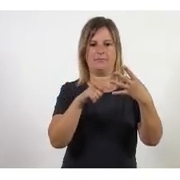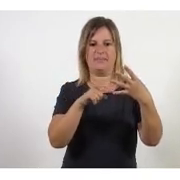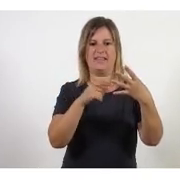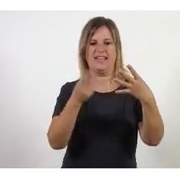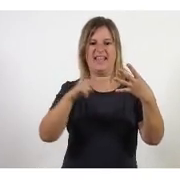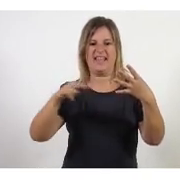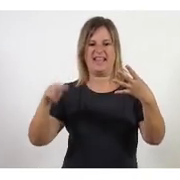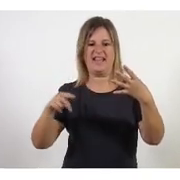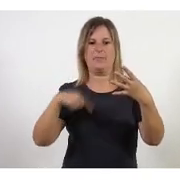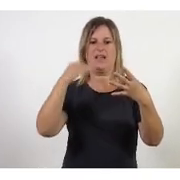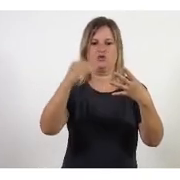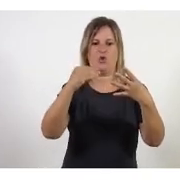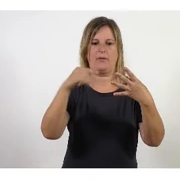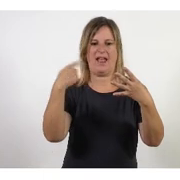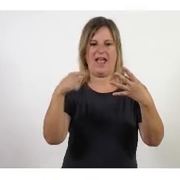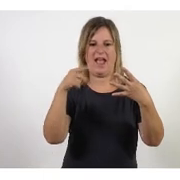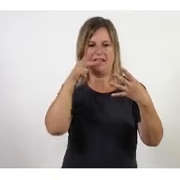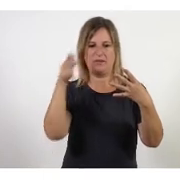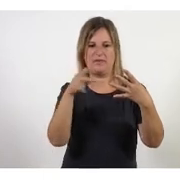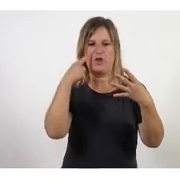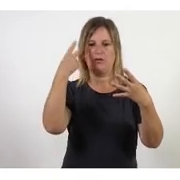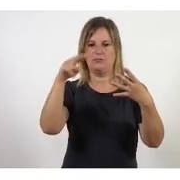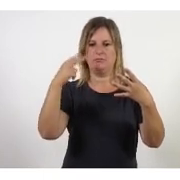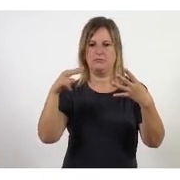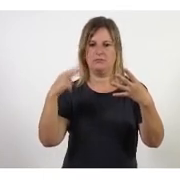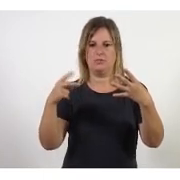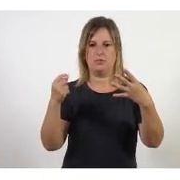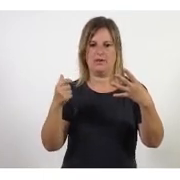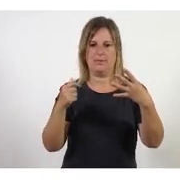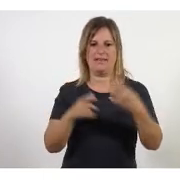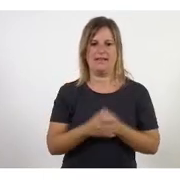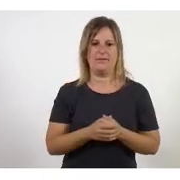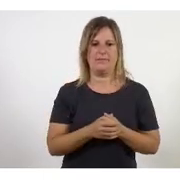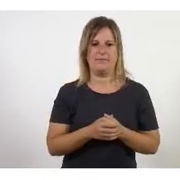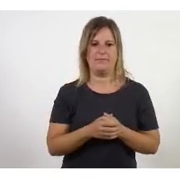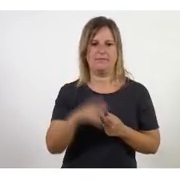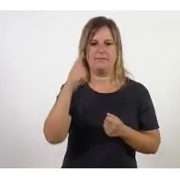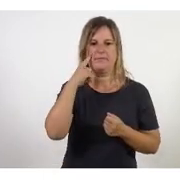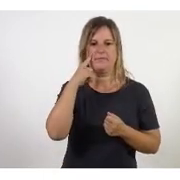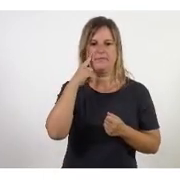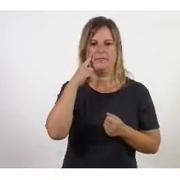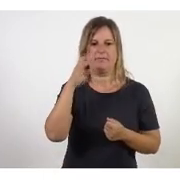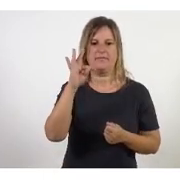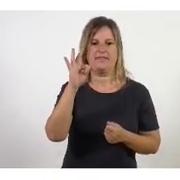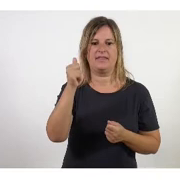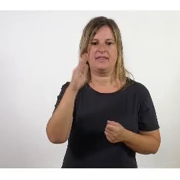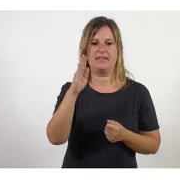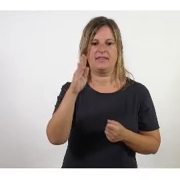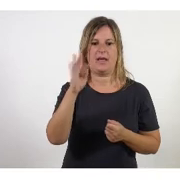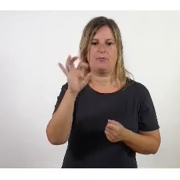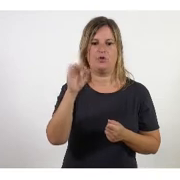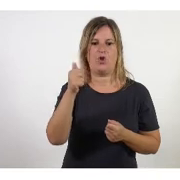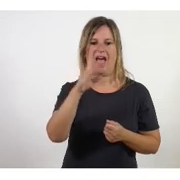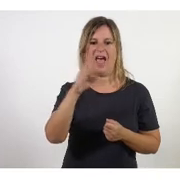pista de vídeo. A sobre, si aneu llegint, una miqueta espero que ho pugueu llegir bé des de casa, veieu que hi posa Tap to add subtitles, és per afegir els